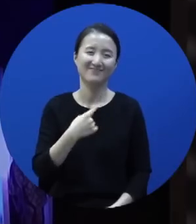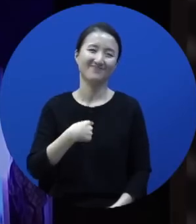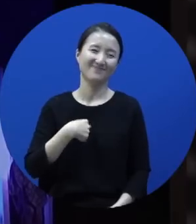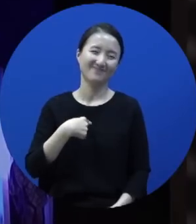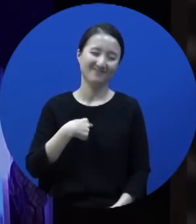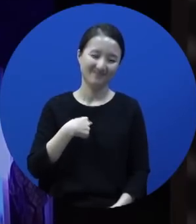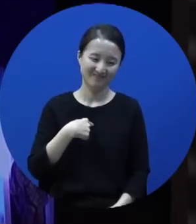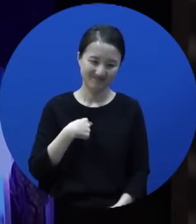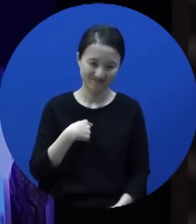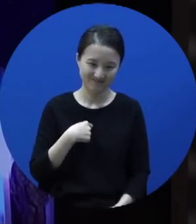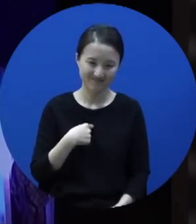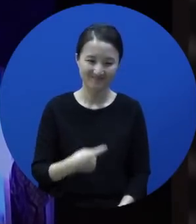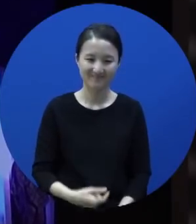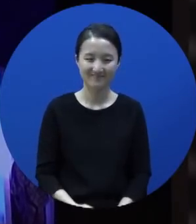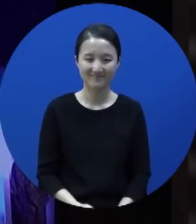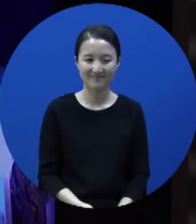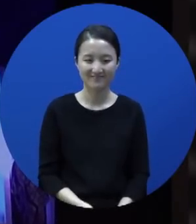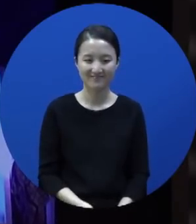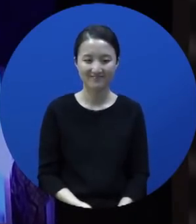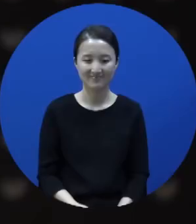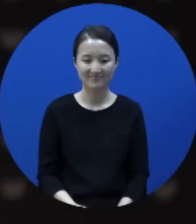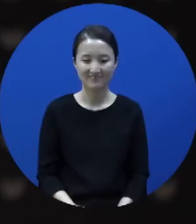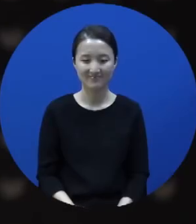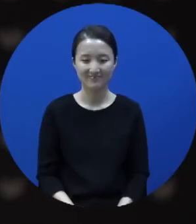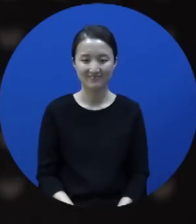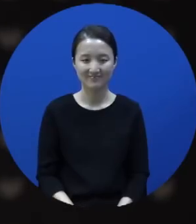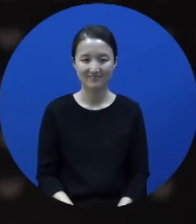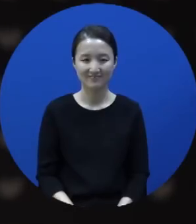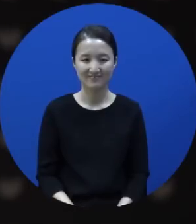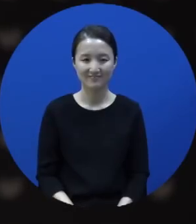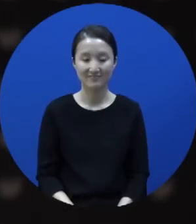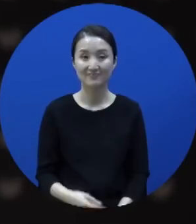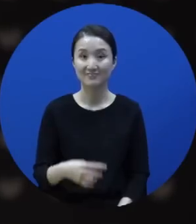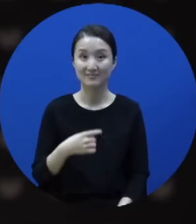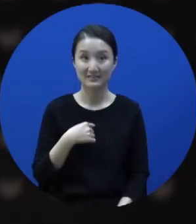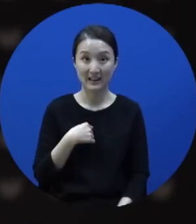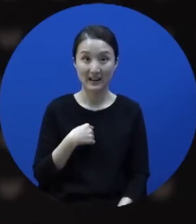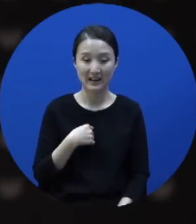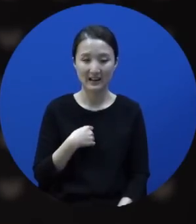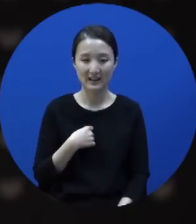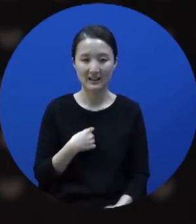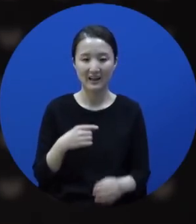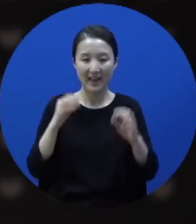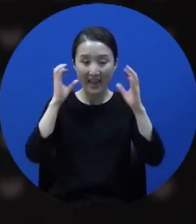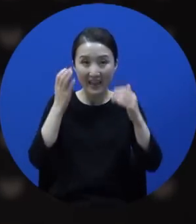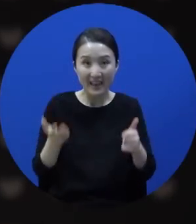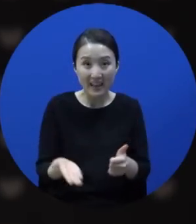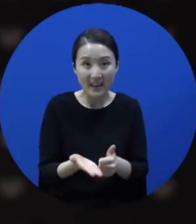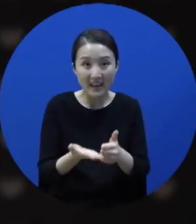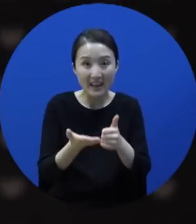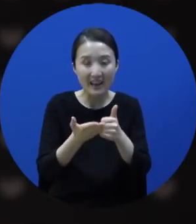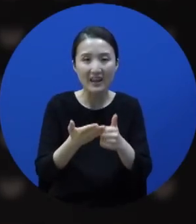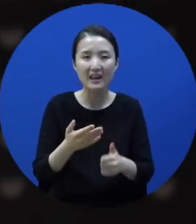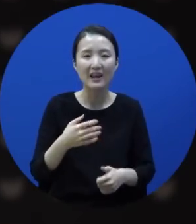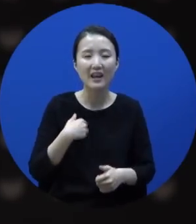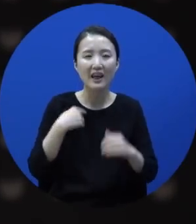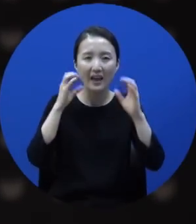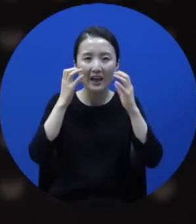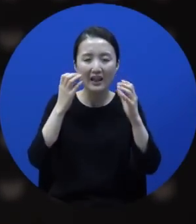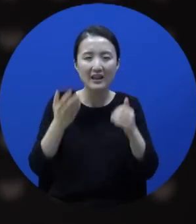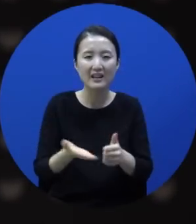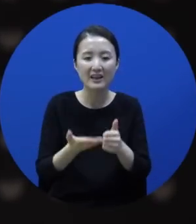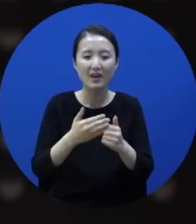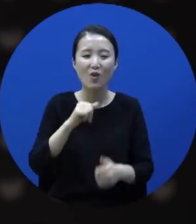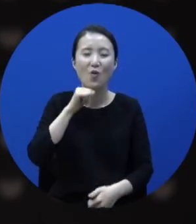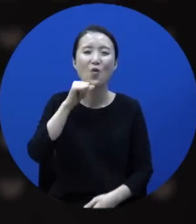네, 친절한 세인 씨 맞습니다. 네. 보면은 저는 이제 5살 아이를 키우고 있는